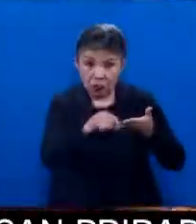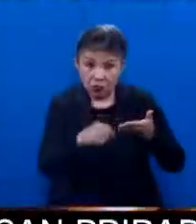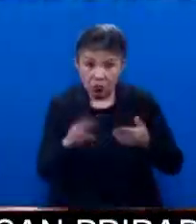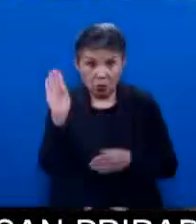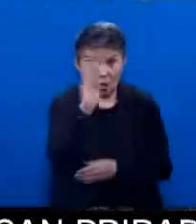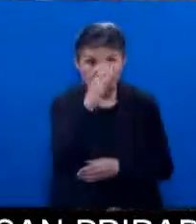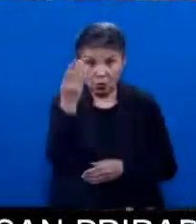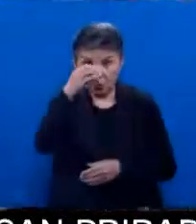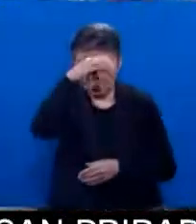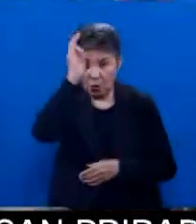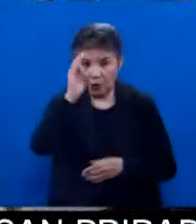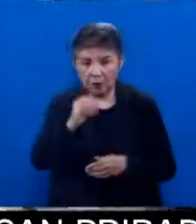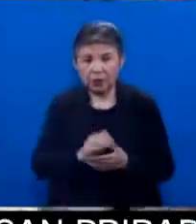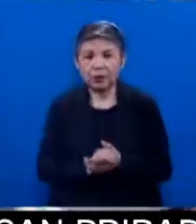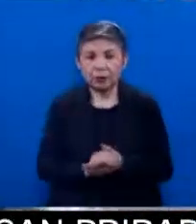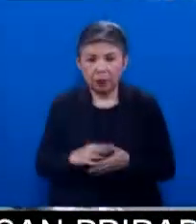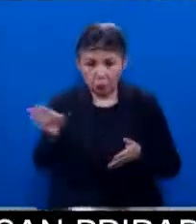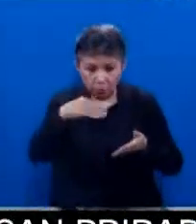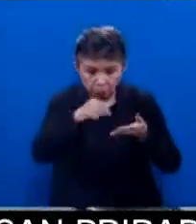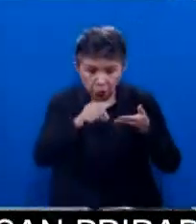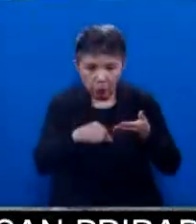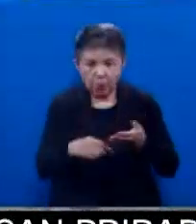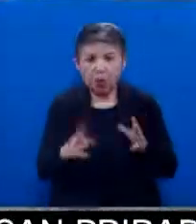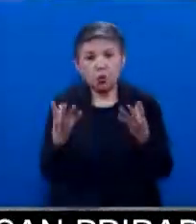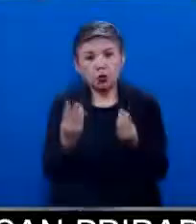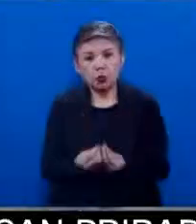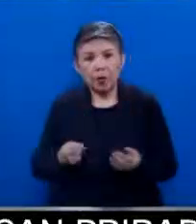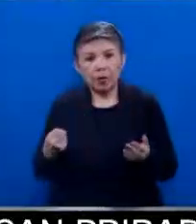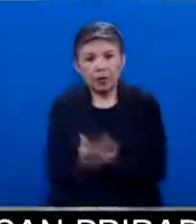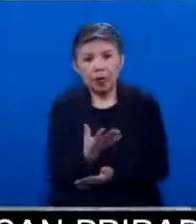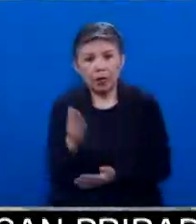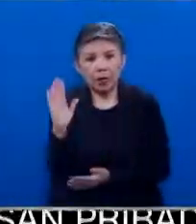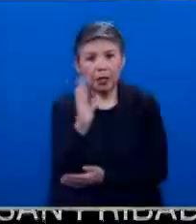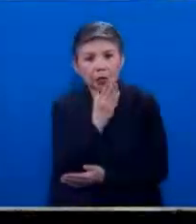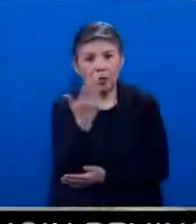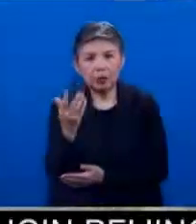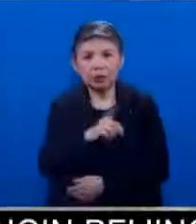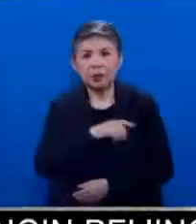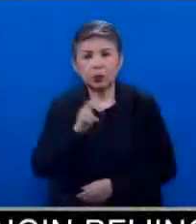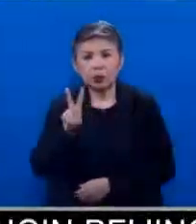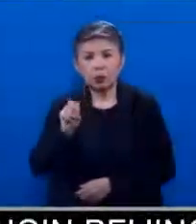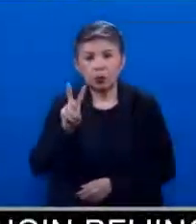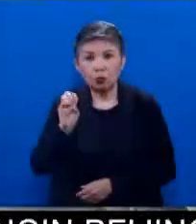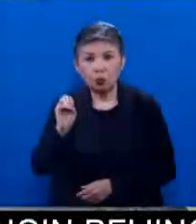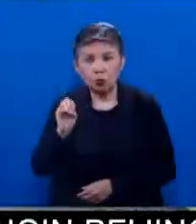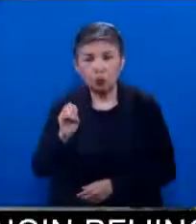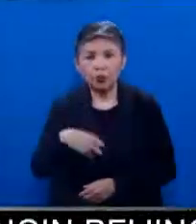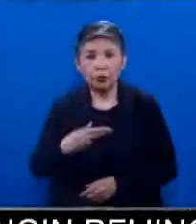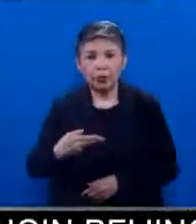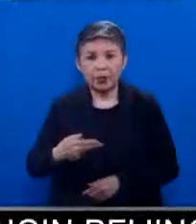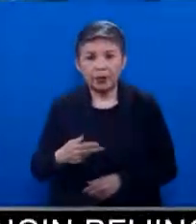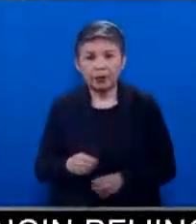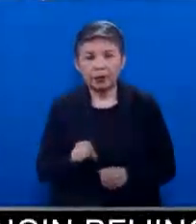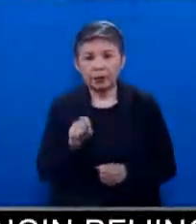Korlantas Polri yang dikutip dari cnnindonesia.com, jumlah kecelakaan lalu lintas sepanjang tahun 2020 di Indonesia